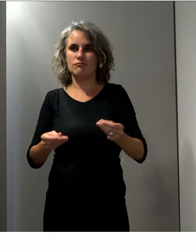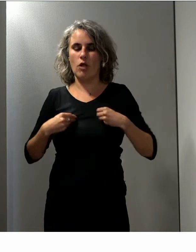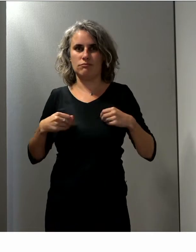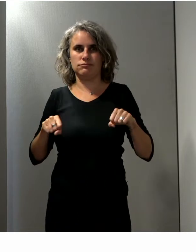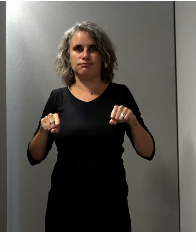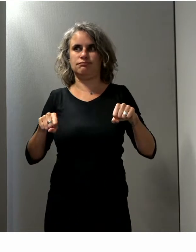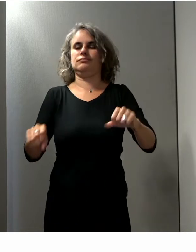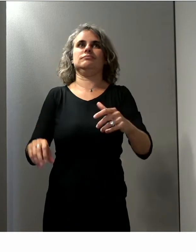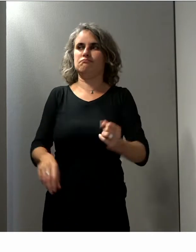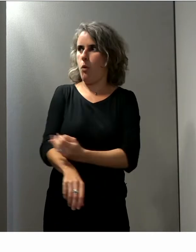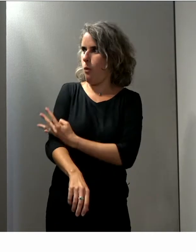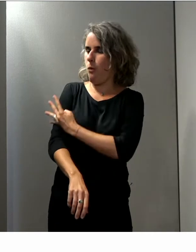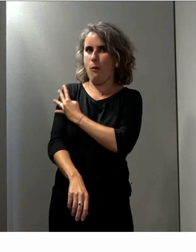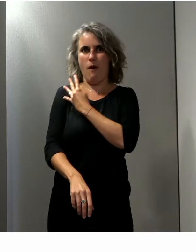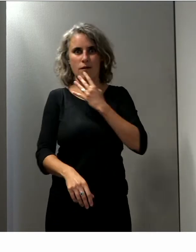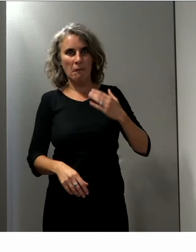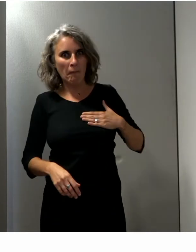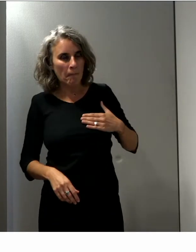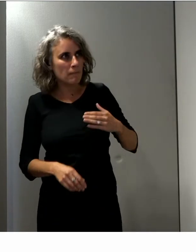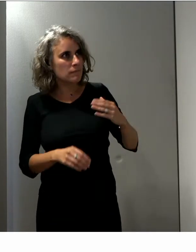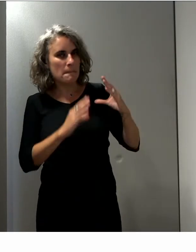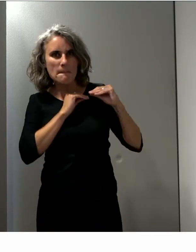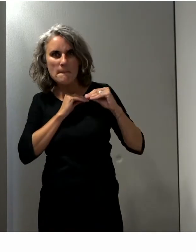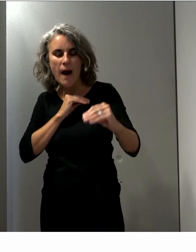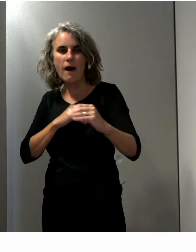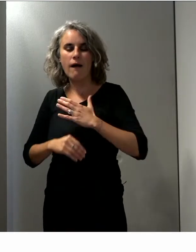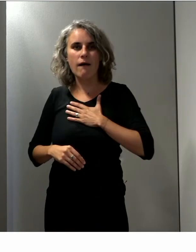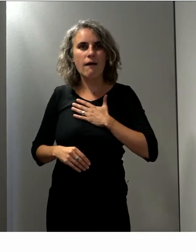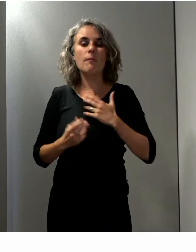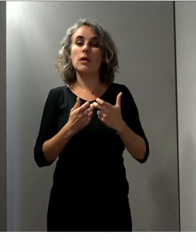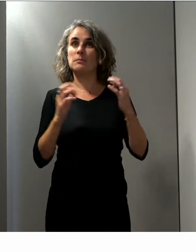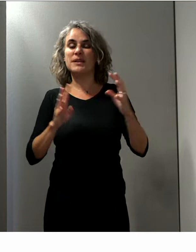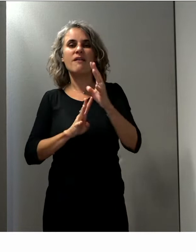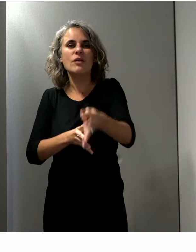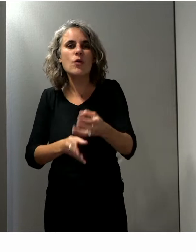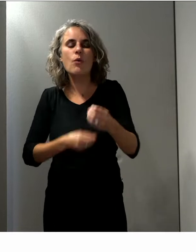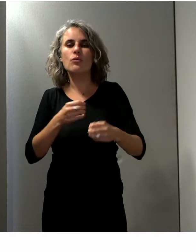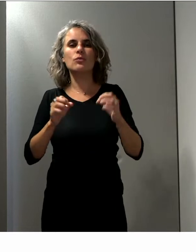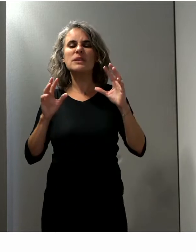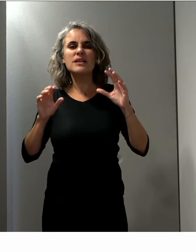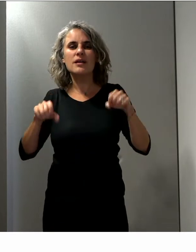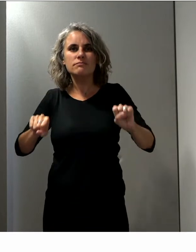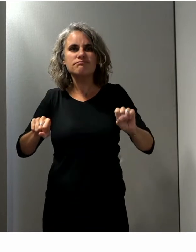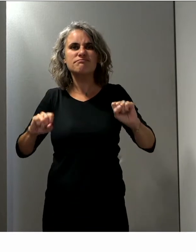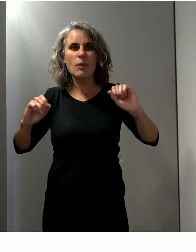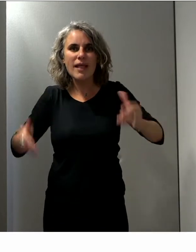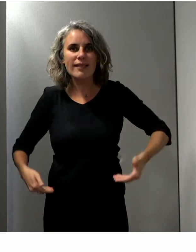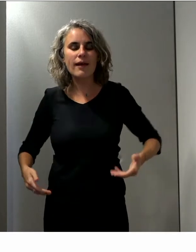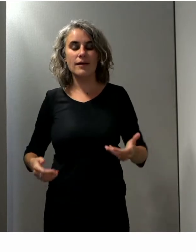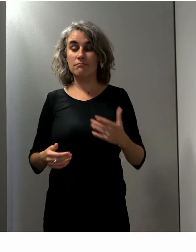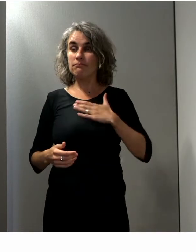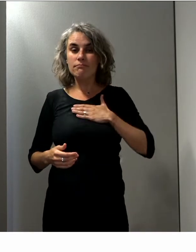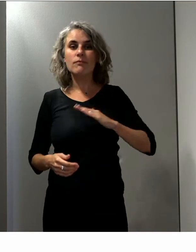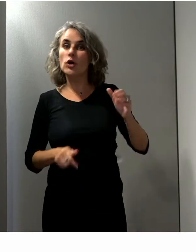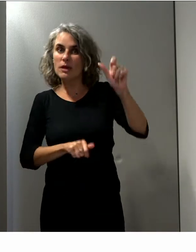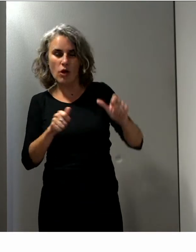émotions que j'avais pas eues depuis très longtemps. La sensation d'être sur un vélo ou comme une mobilette. Et quand je l'ai fait